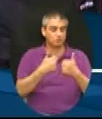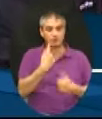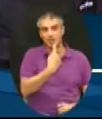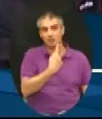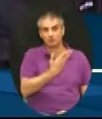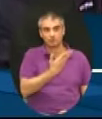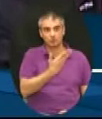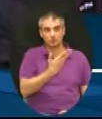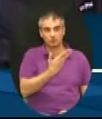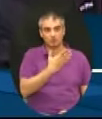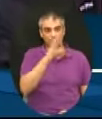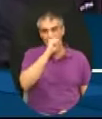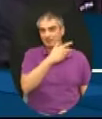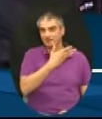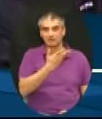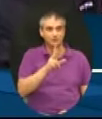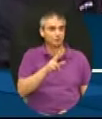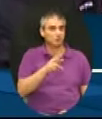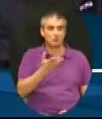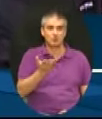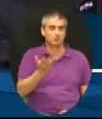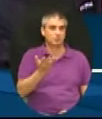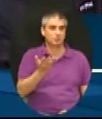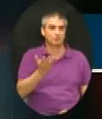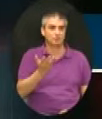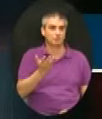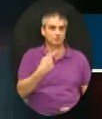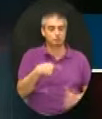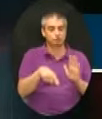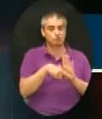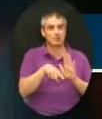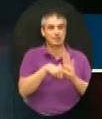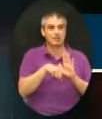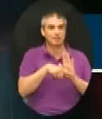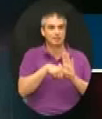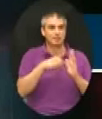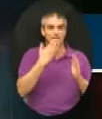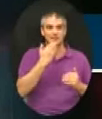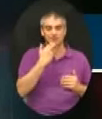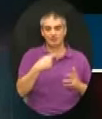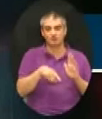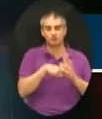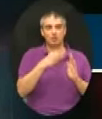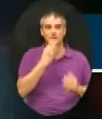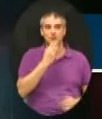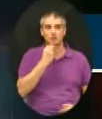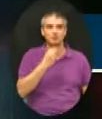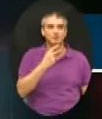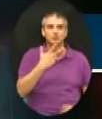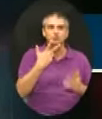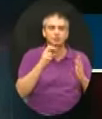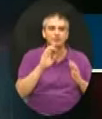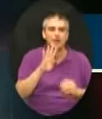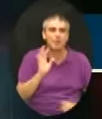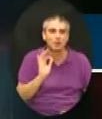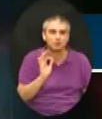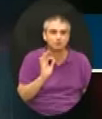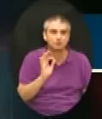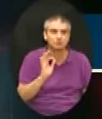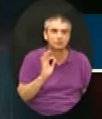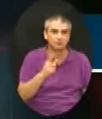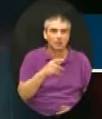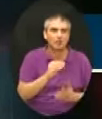עצמו נתפס כמישהו שלילי, לישראל ושלילי ליהודים. אני לא יודעת, 84% אני חושב שזה